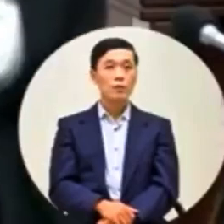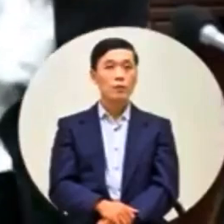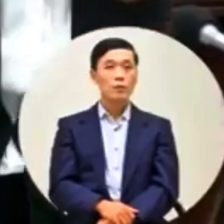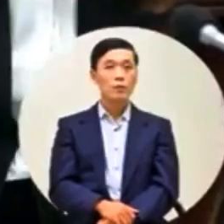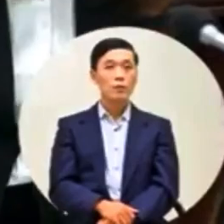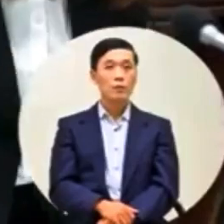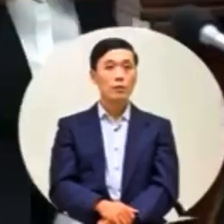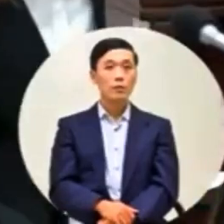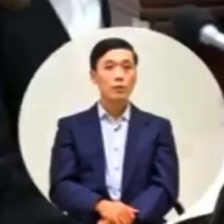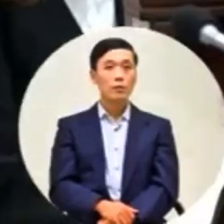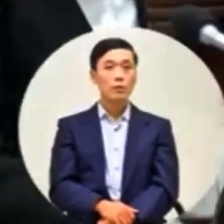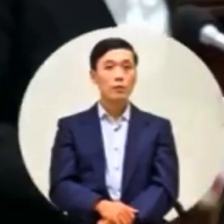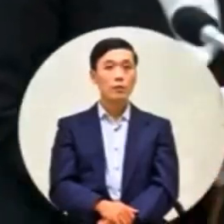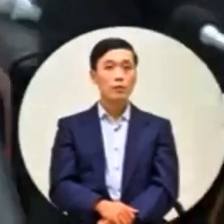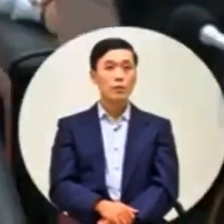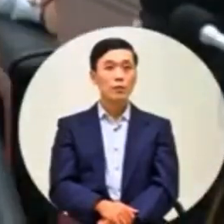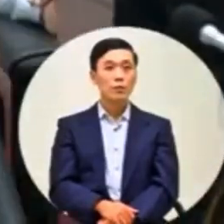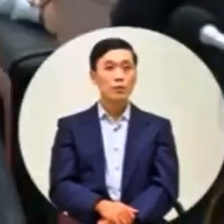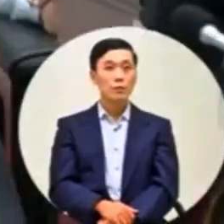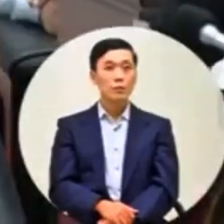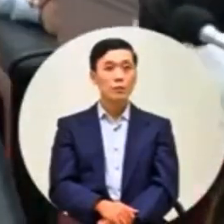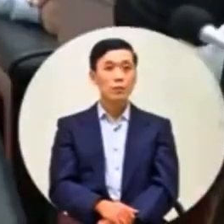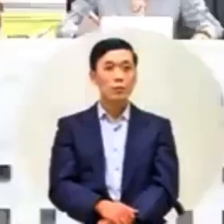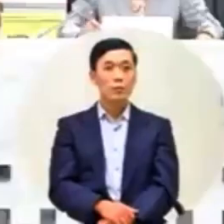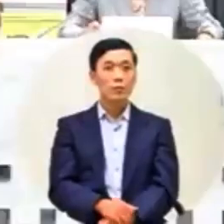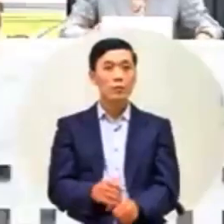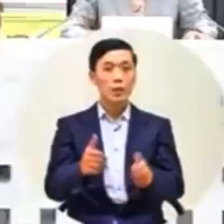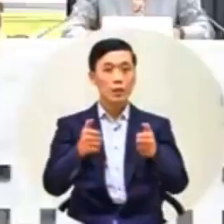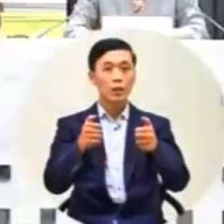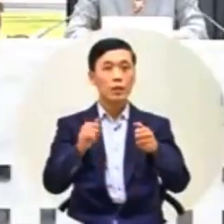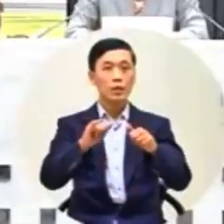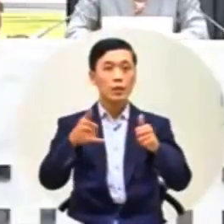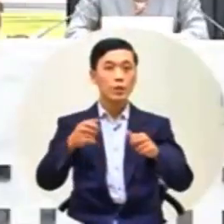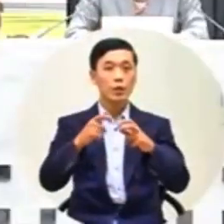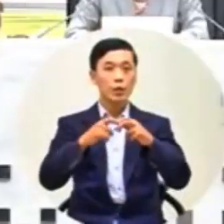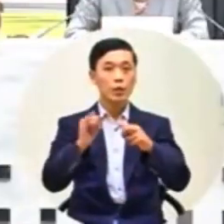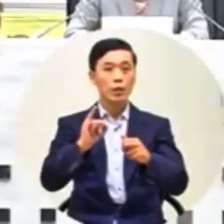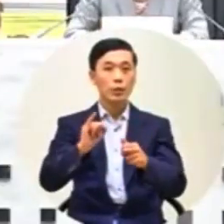好，谢谢我们雅族议员哈。